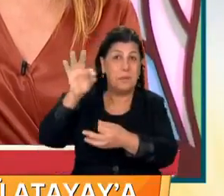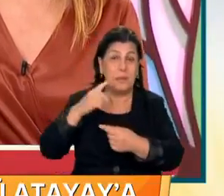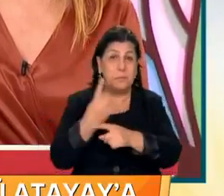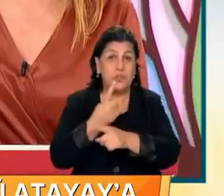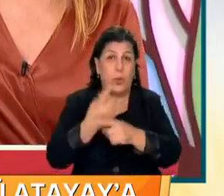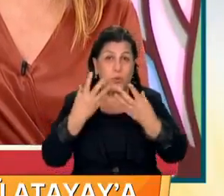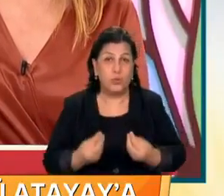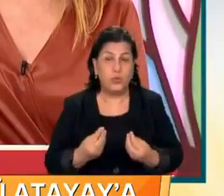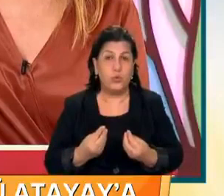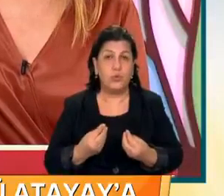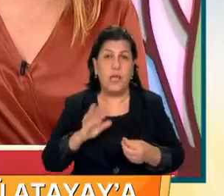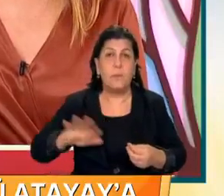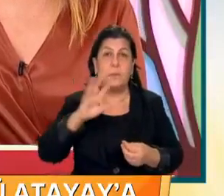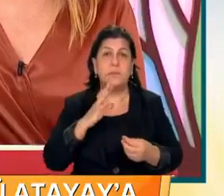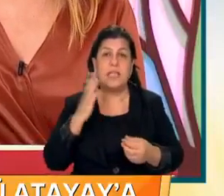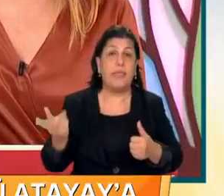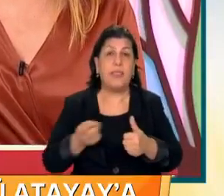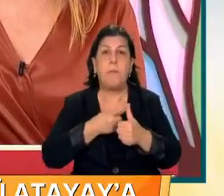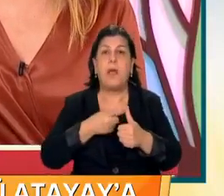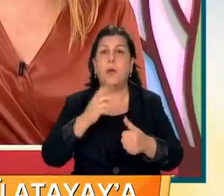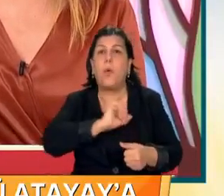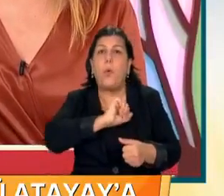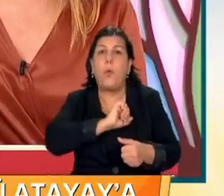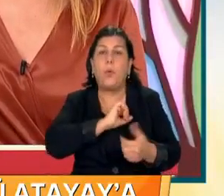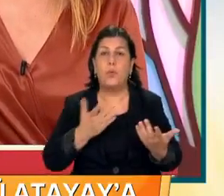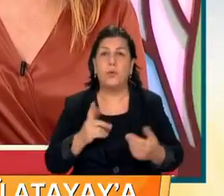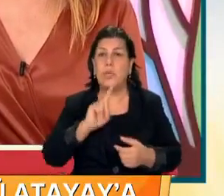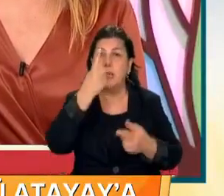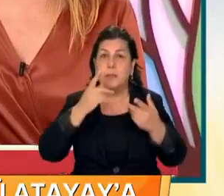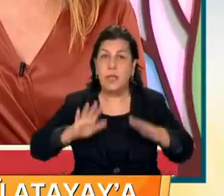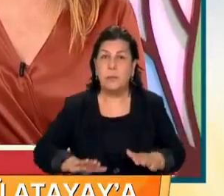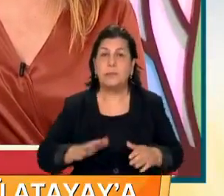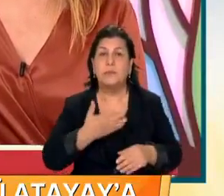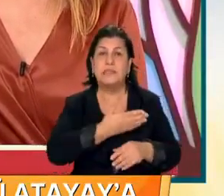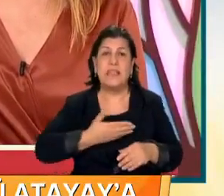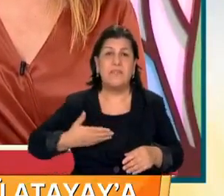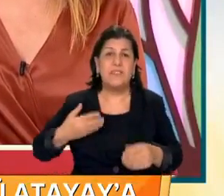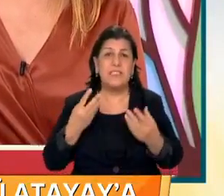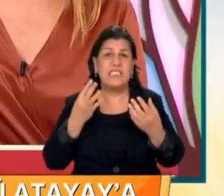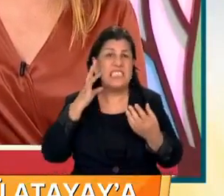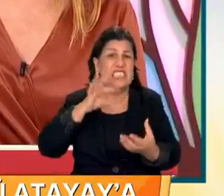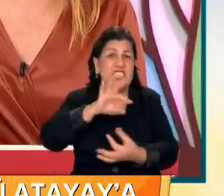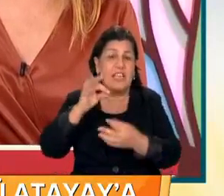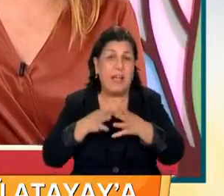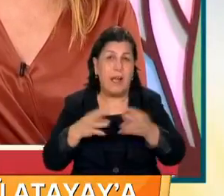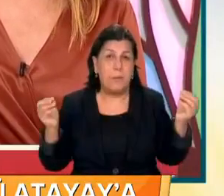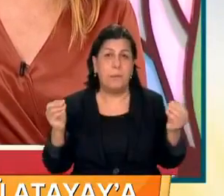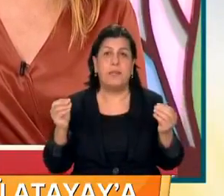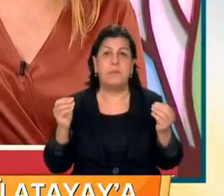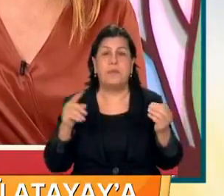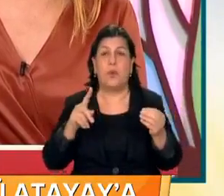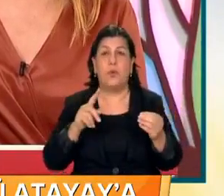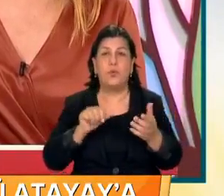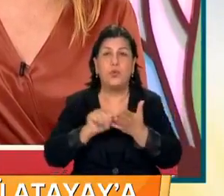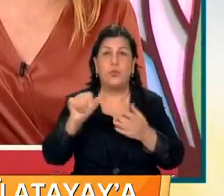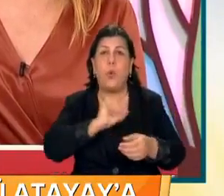hepimizin en temel zaten korkularından biridir yalnız kalmak dediklerimizi kaybetmek zaten çok küçük